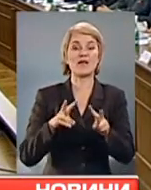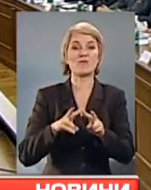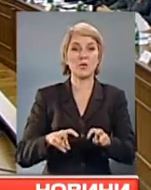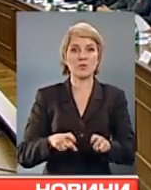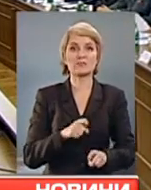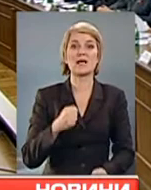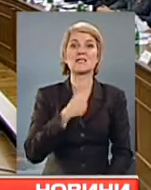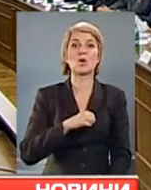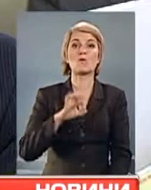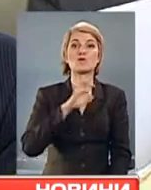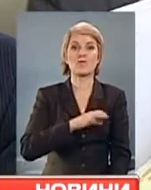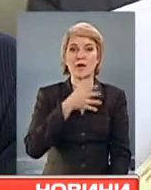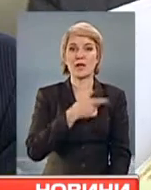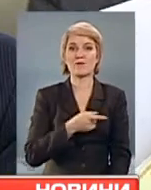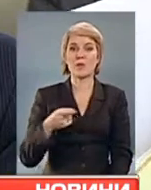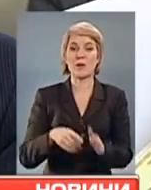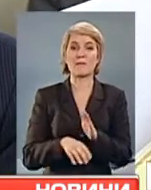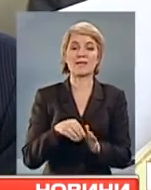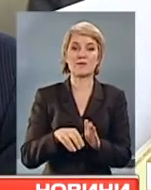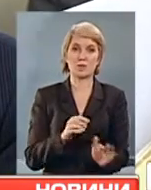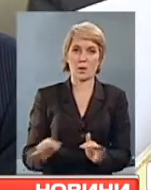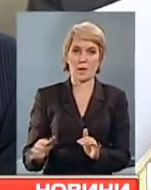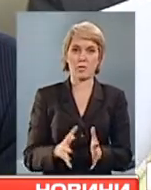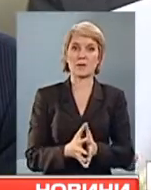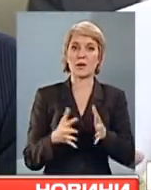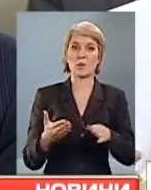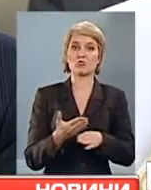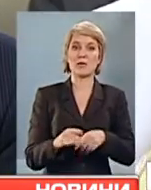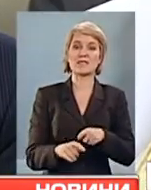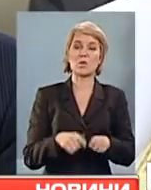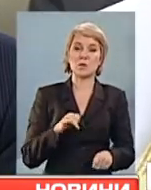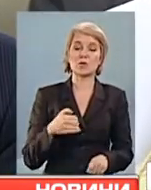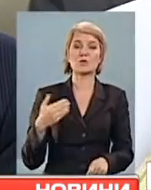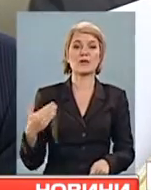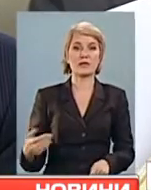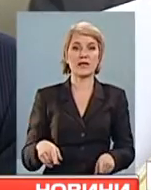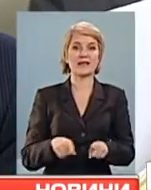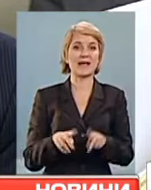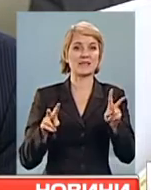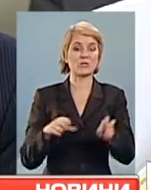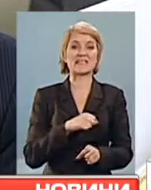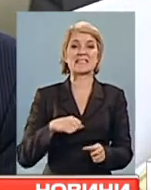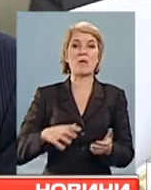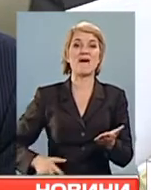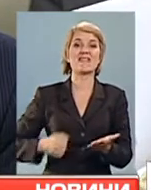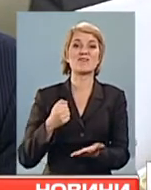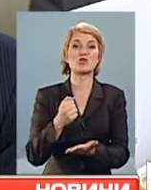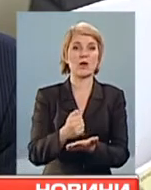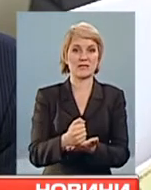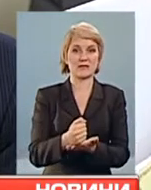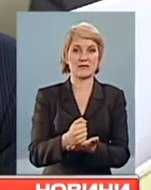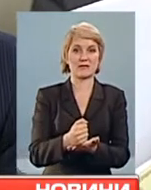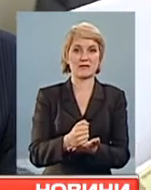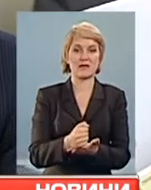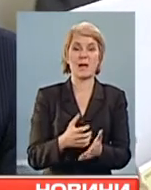ході передвиборної кампанії. Найбільшу частину нарушень представлена зі сторони так називаємих самовидвіженців, більшість з яких